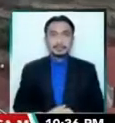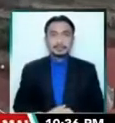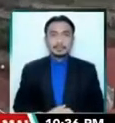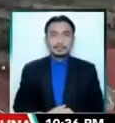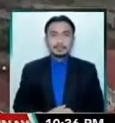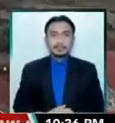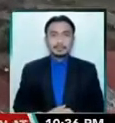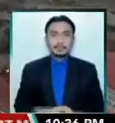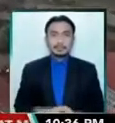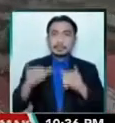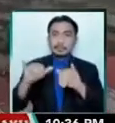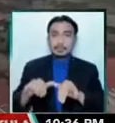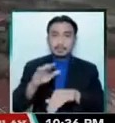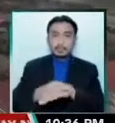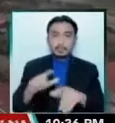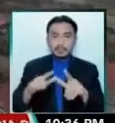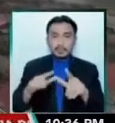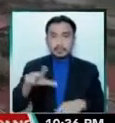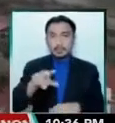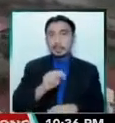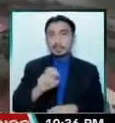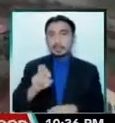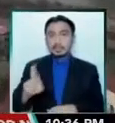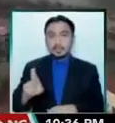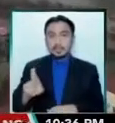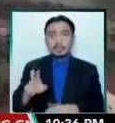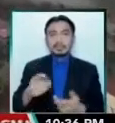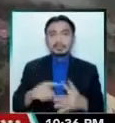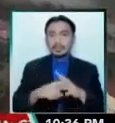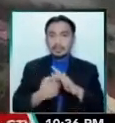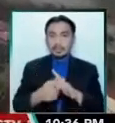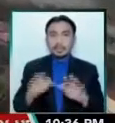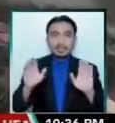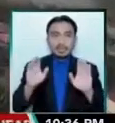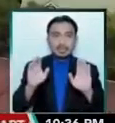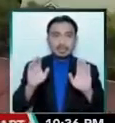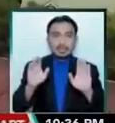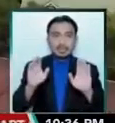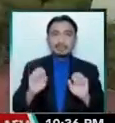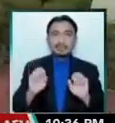Mananatili sa Alert Level 3 ang National Capital Region o NCR simula sa Linggo, January 16 hanggang January